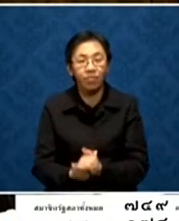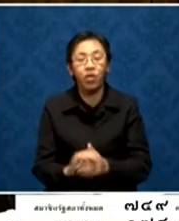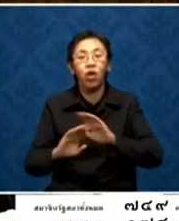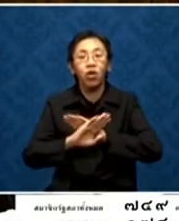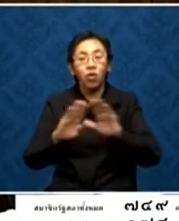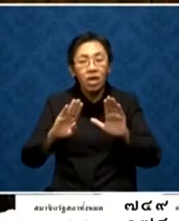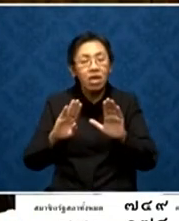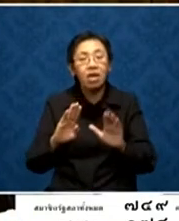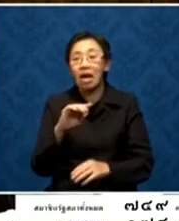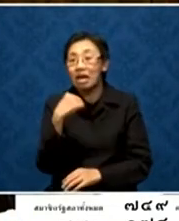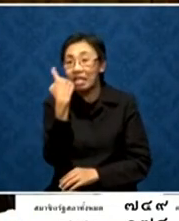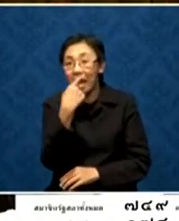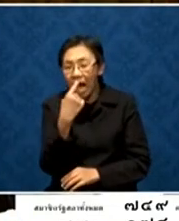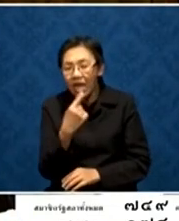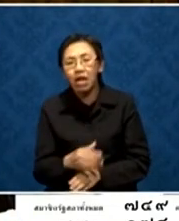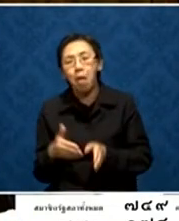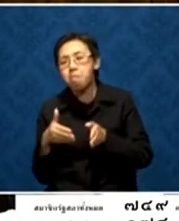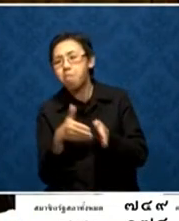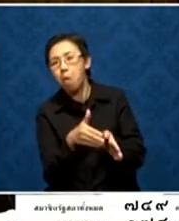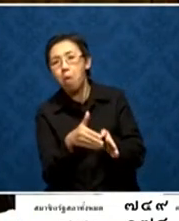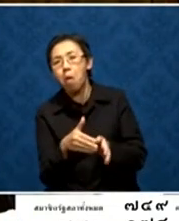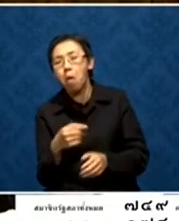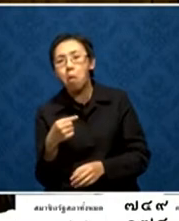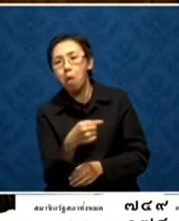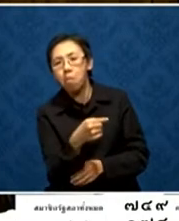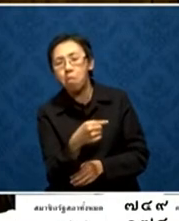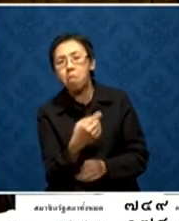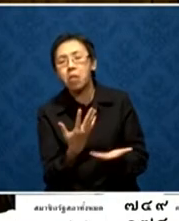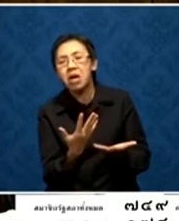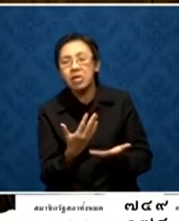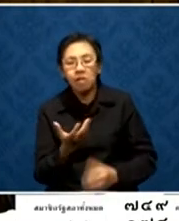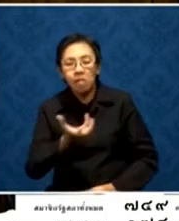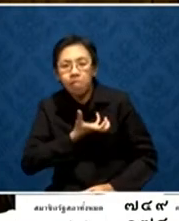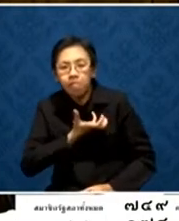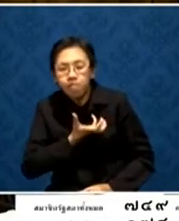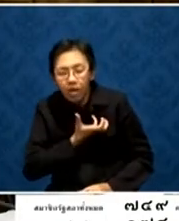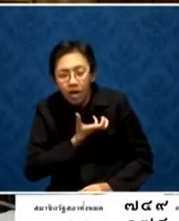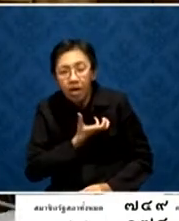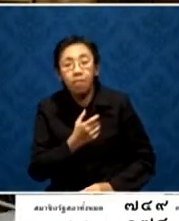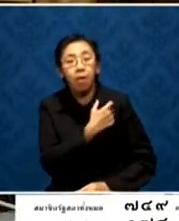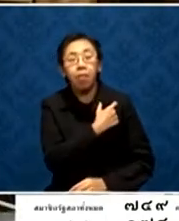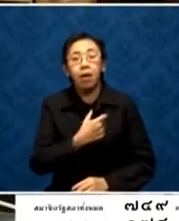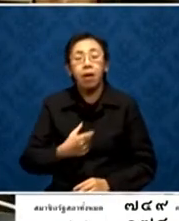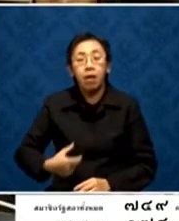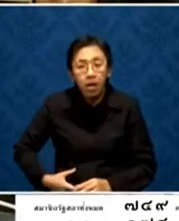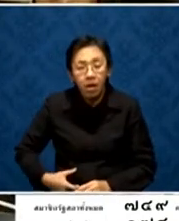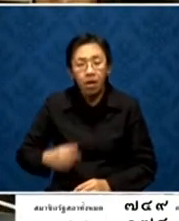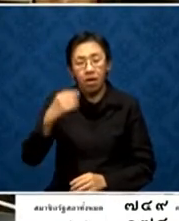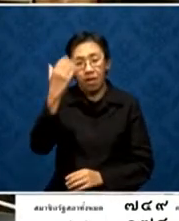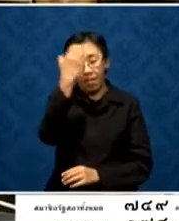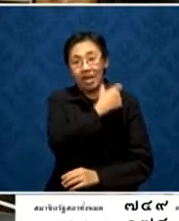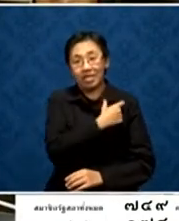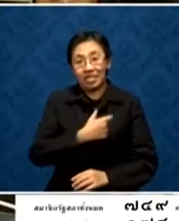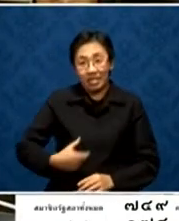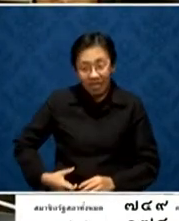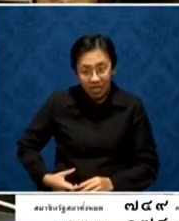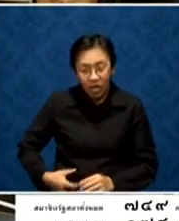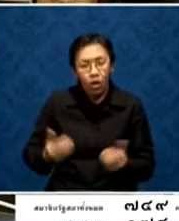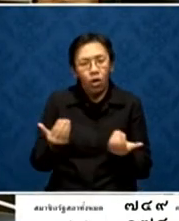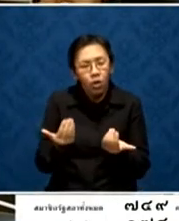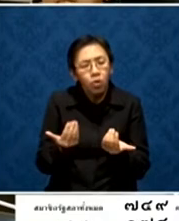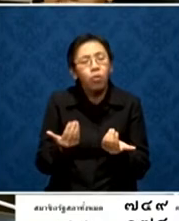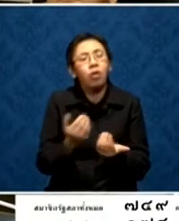ครับแต่ว่าโอเคผมดินฟ้าอากาศการเมืองอาจจะเปลี่ยนไปพี่นะครับแต่ว่าจะบอกว่าภูมิใจไทยเป็นพรรค